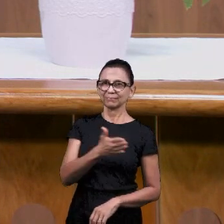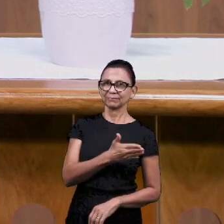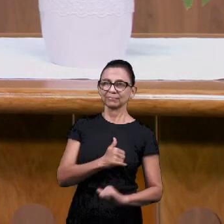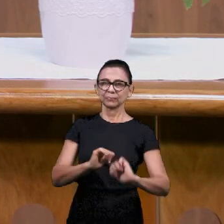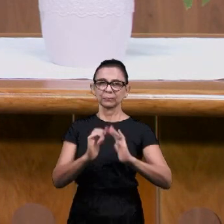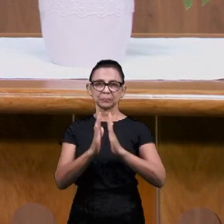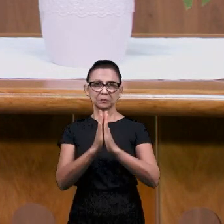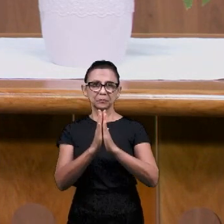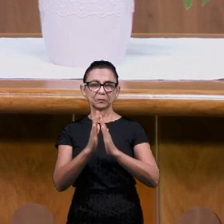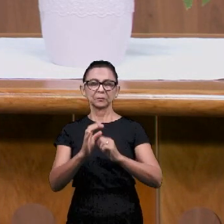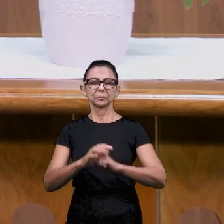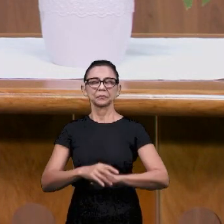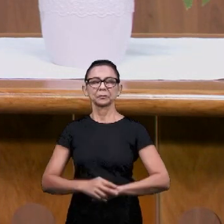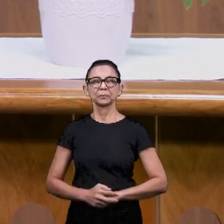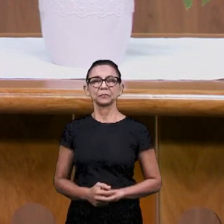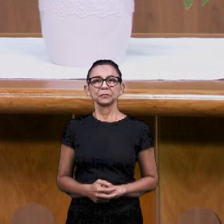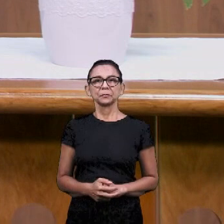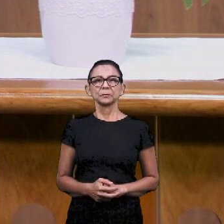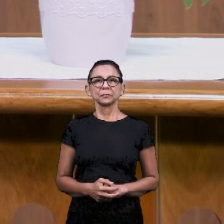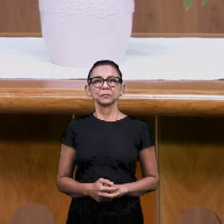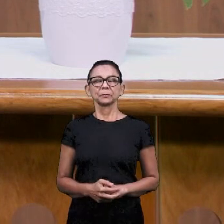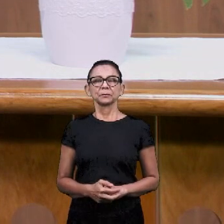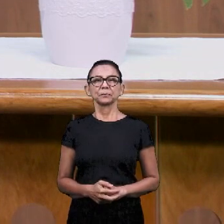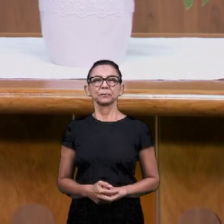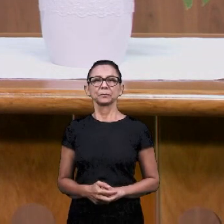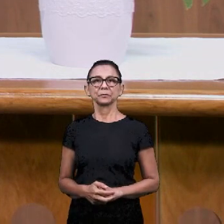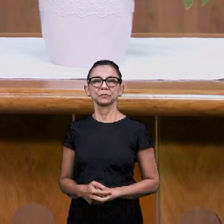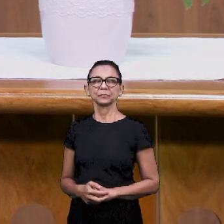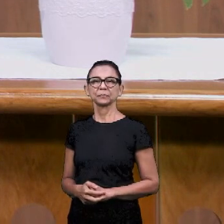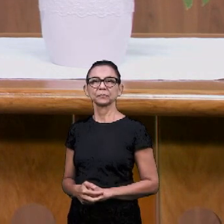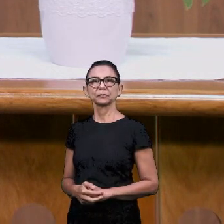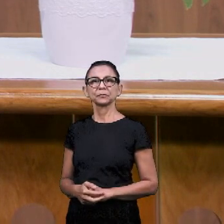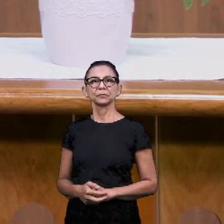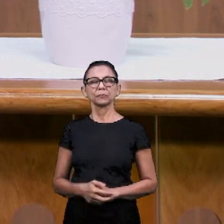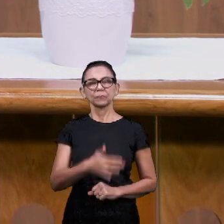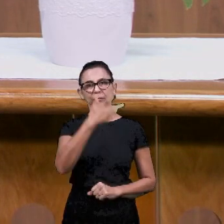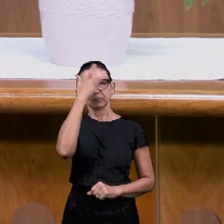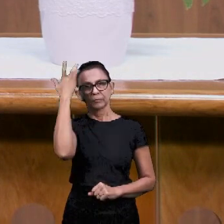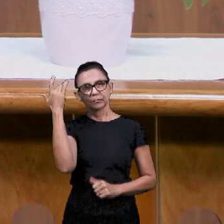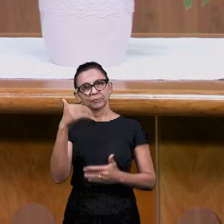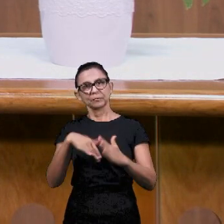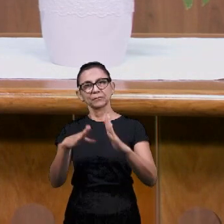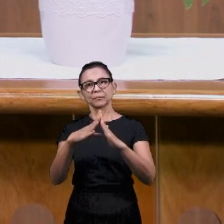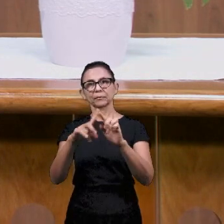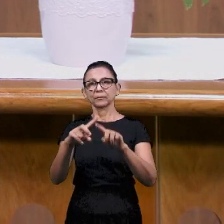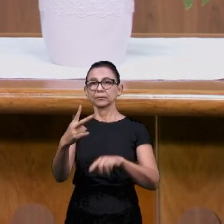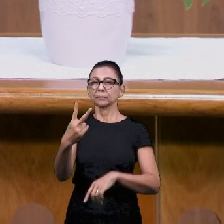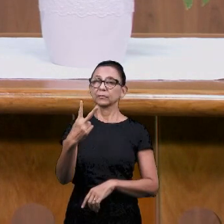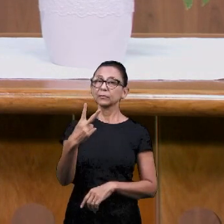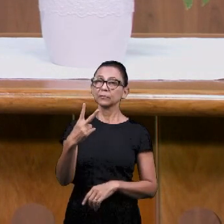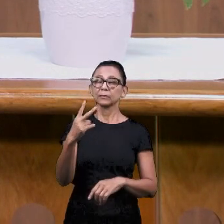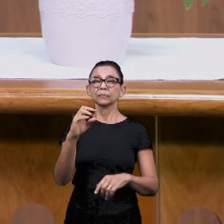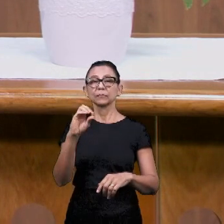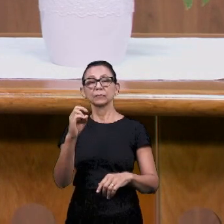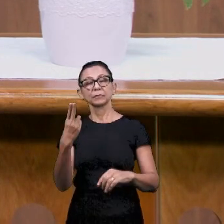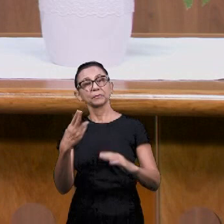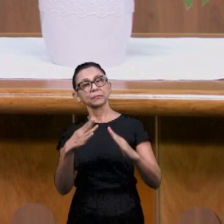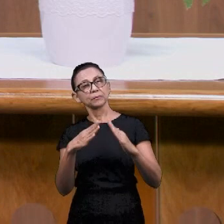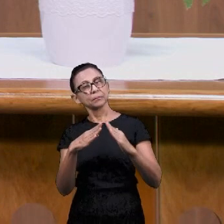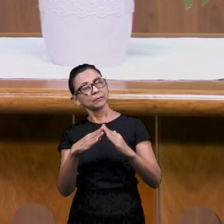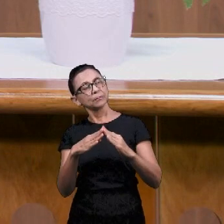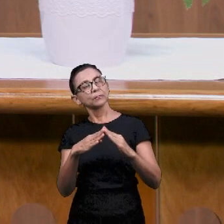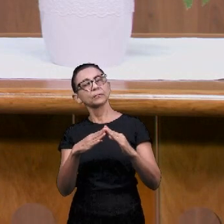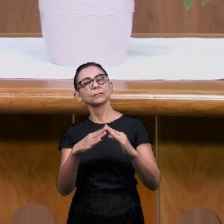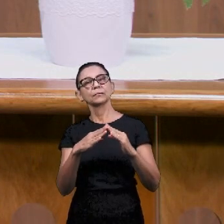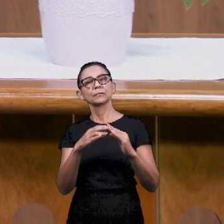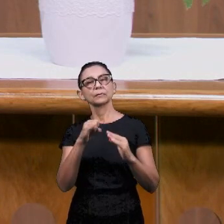sur l'autel du Seigneur. Aux frères qui sont dans les églises, vous qui êtes à la maison, si vous pouvez, mettez-vous